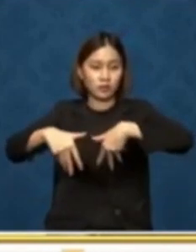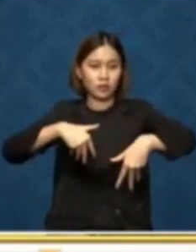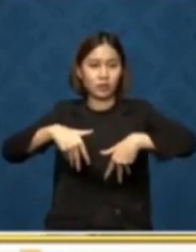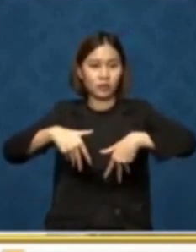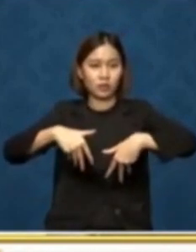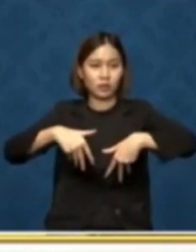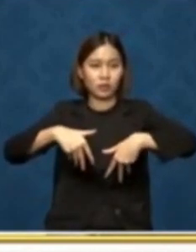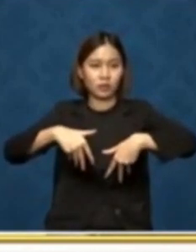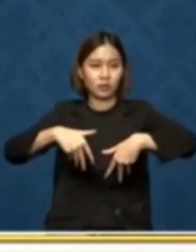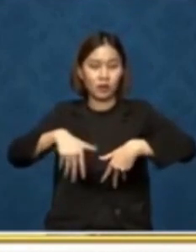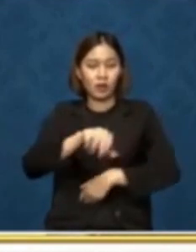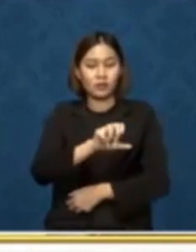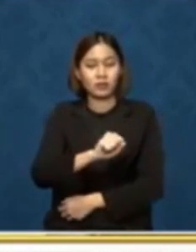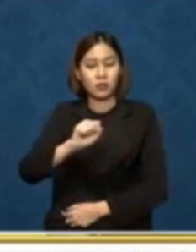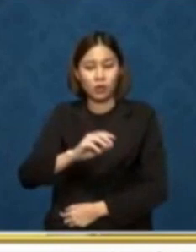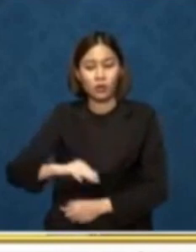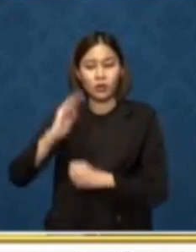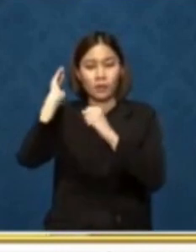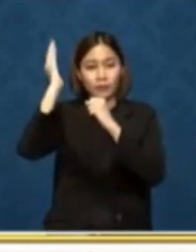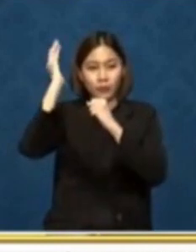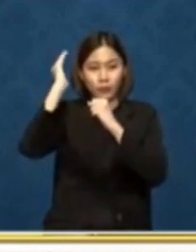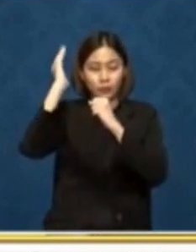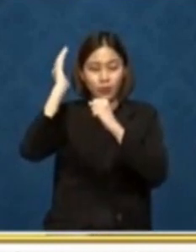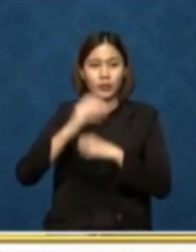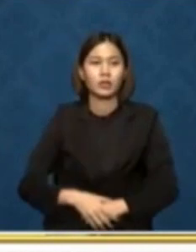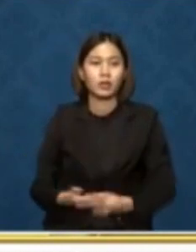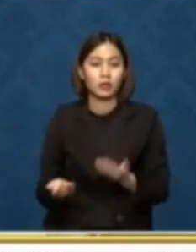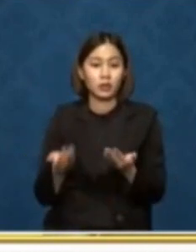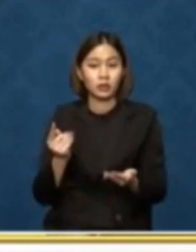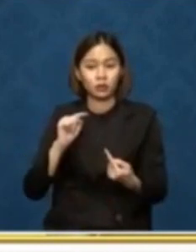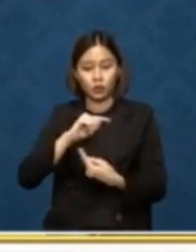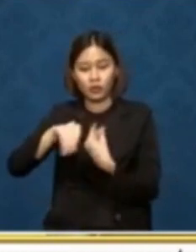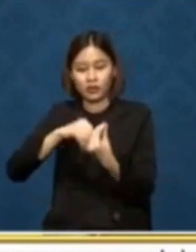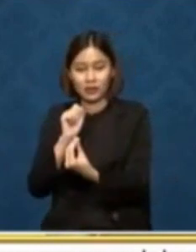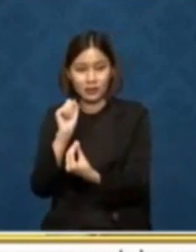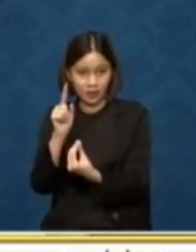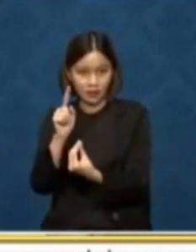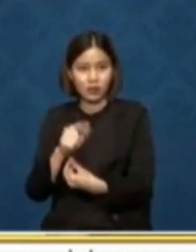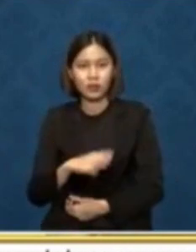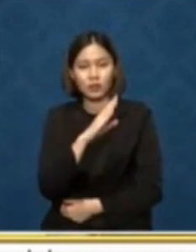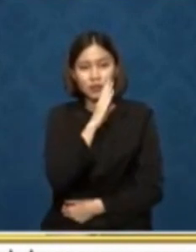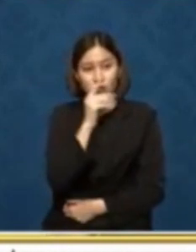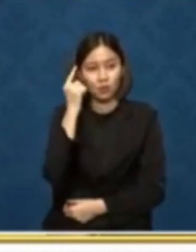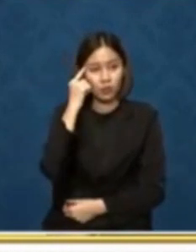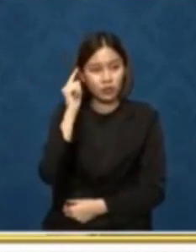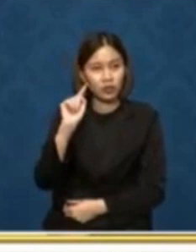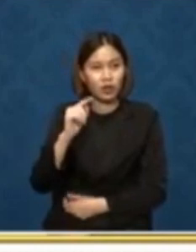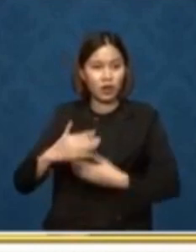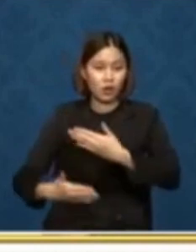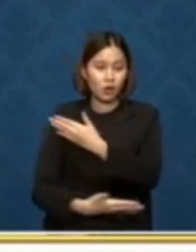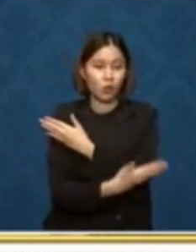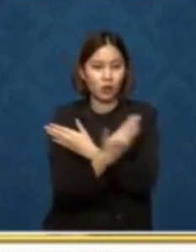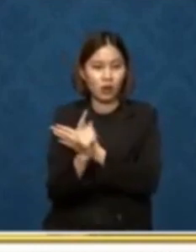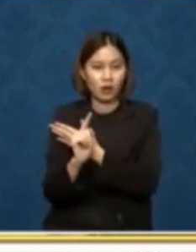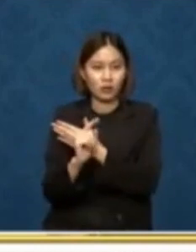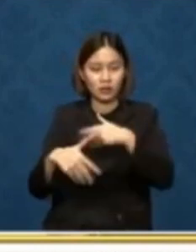น้องอ่าสมาชิกสภาผู้แทนพูดเมื่อสักครู่นี้นะครับหรือว่าทางด้านเศรษฐกิจถ้าเรามามองดูนะครับ